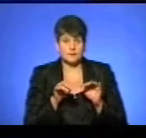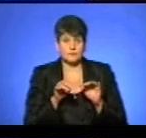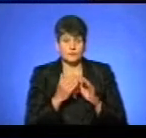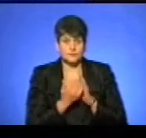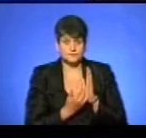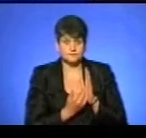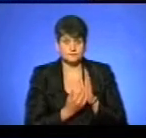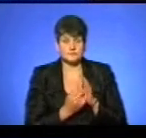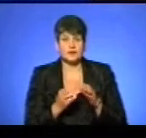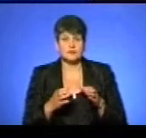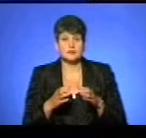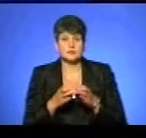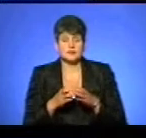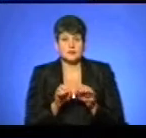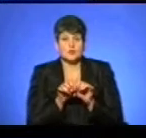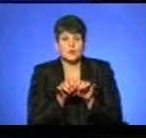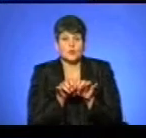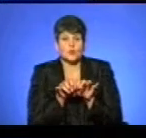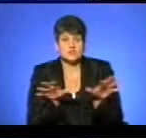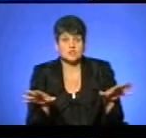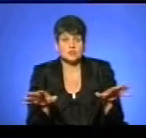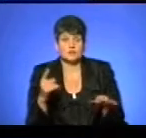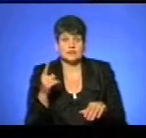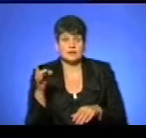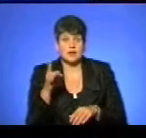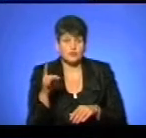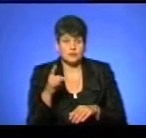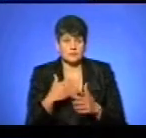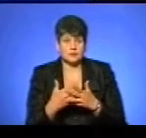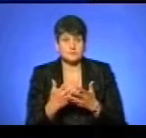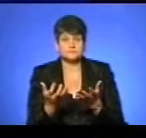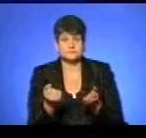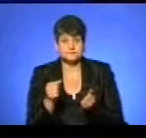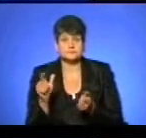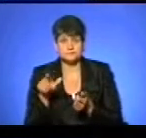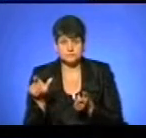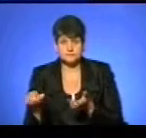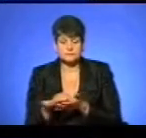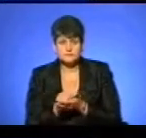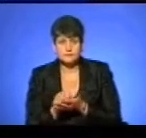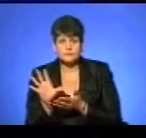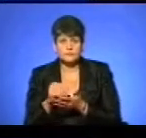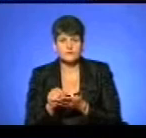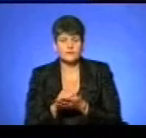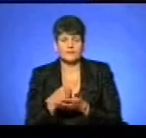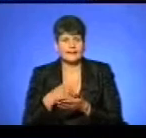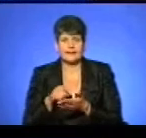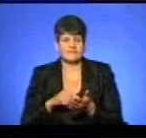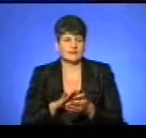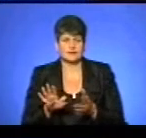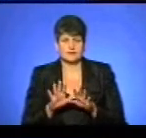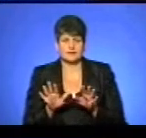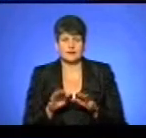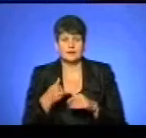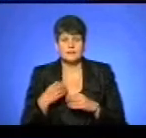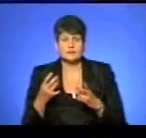департаменті роз'їжджалися, весь департамент виїжджав в один район, їхали, брали в людини документи, всі ці документи, вони не вірили в то. І нам